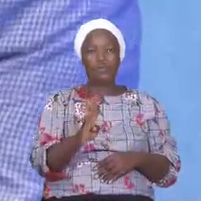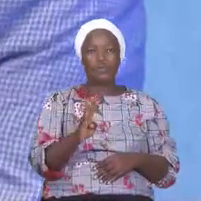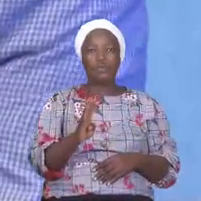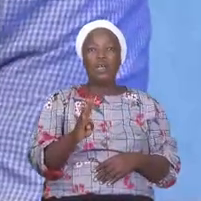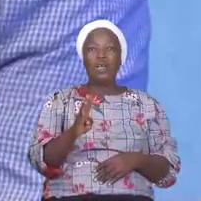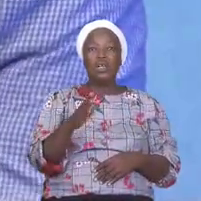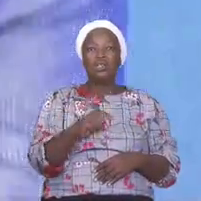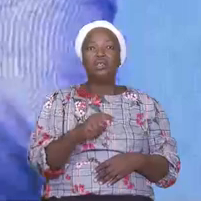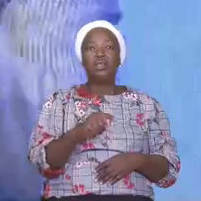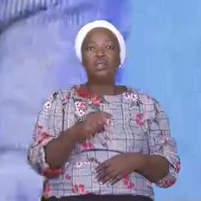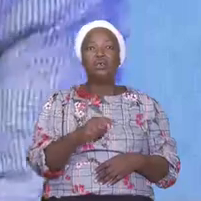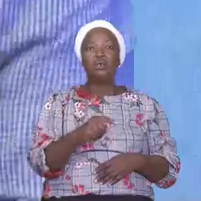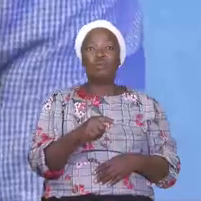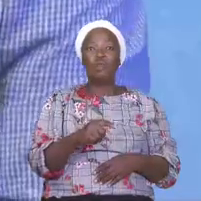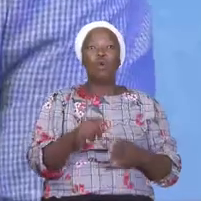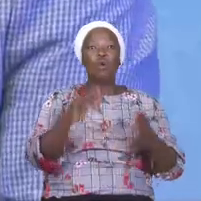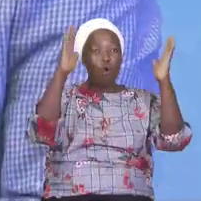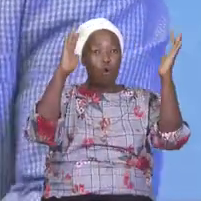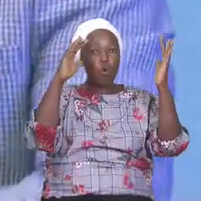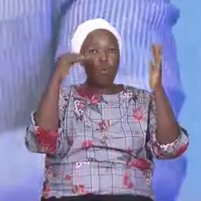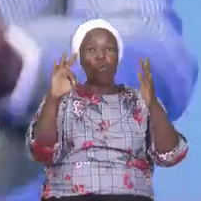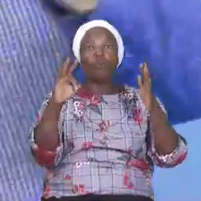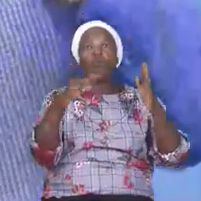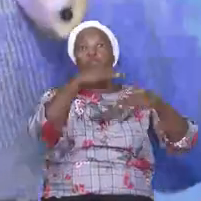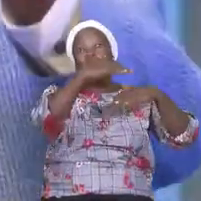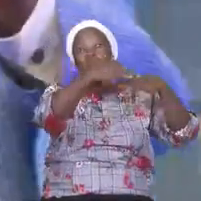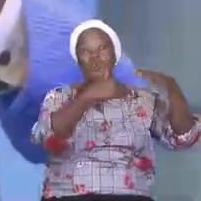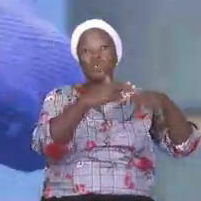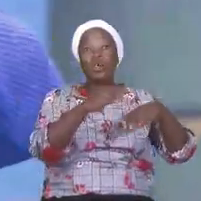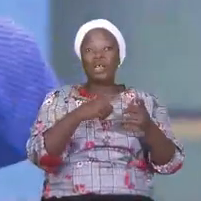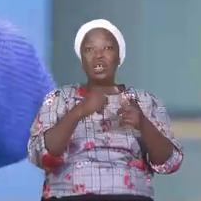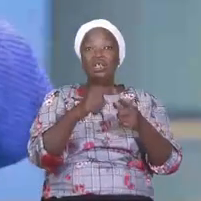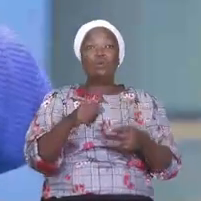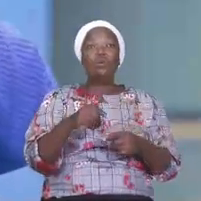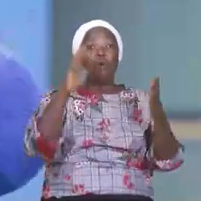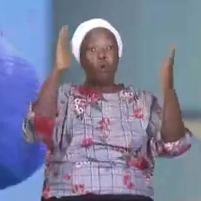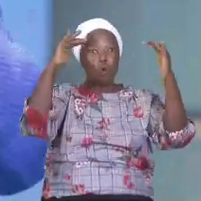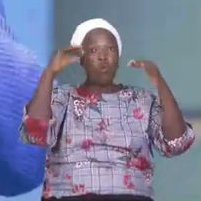il est venu accomplir le plan de Dieu.